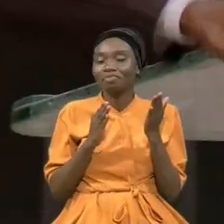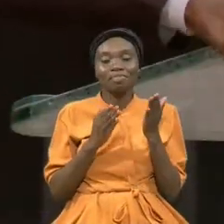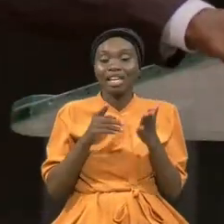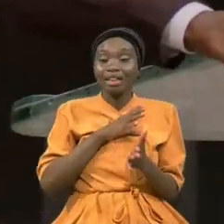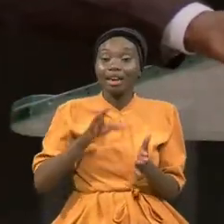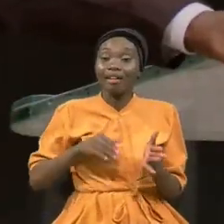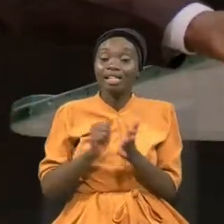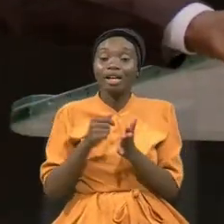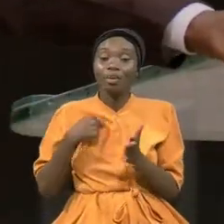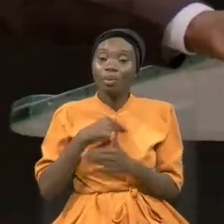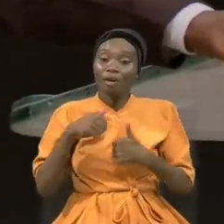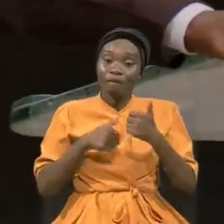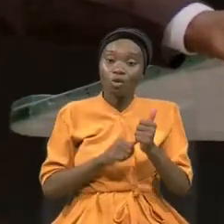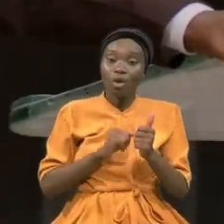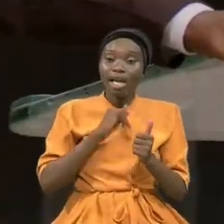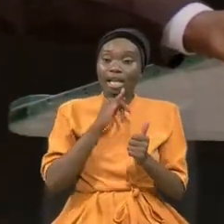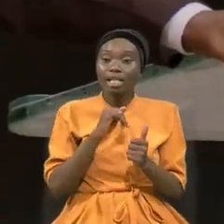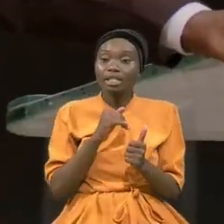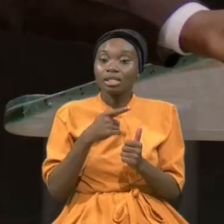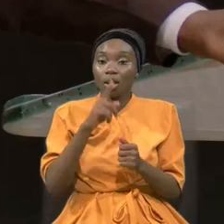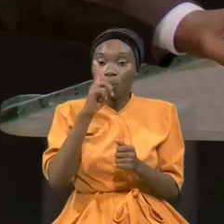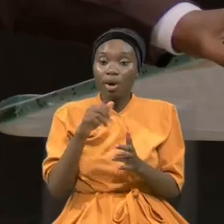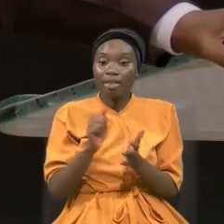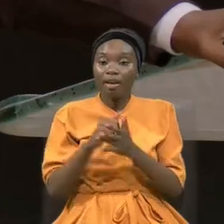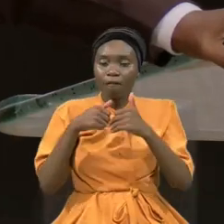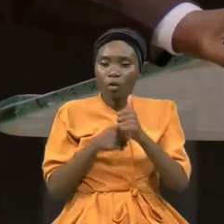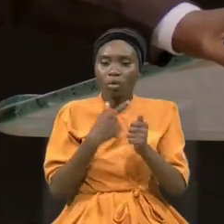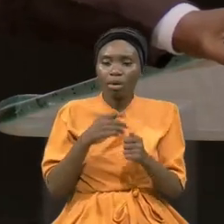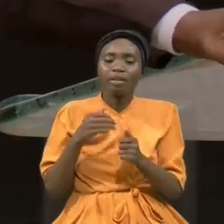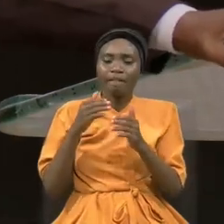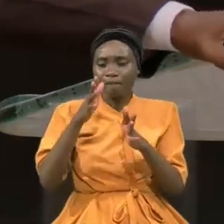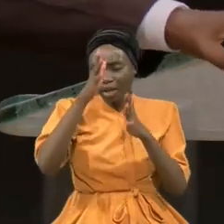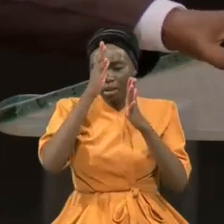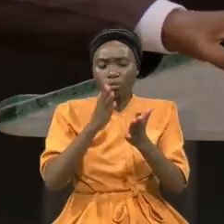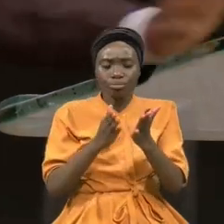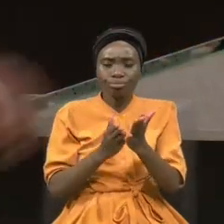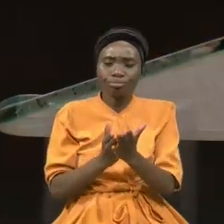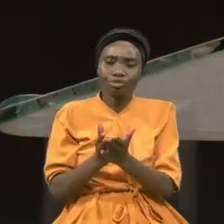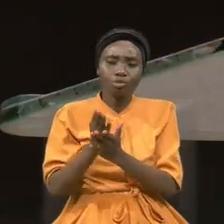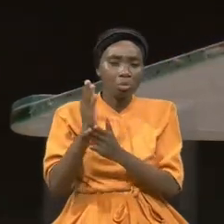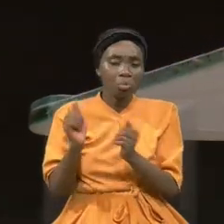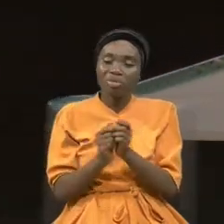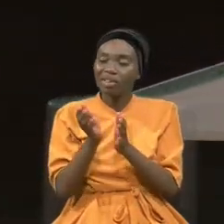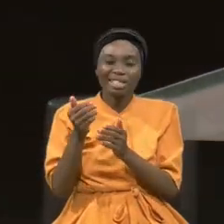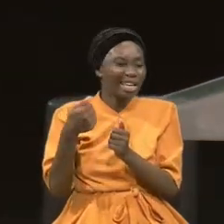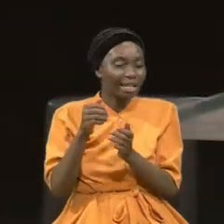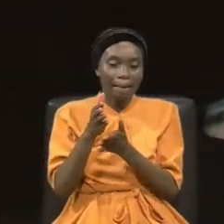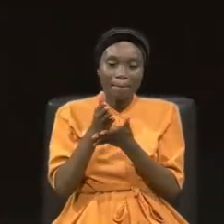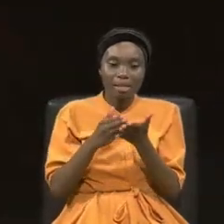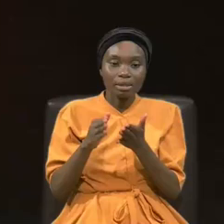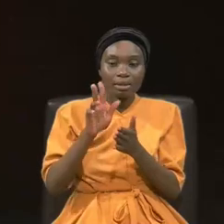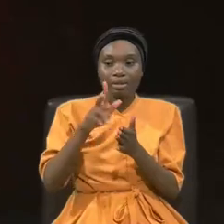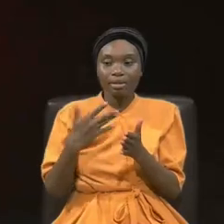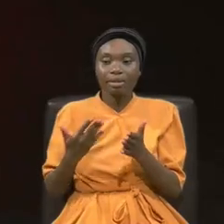c'est un Christ impartial. Le Christ que nous suivons, c'est celui qui suit le Père sans partialité. Nous allons